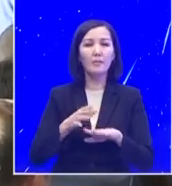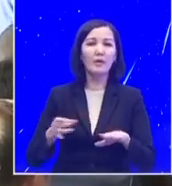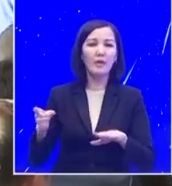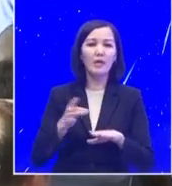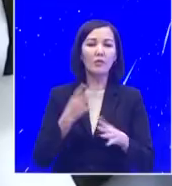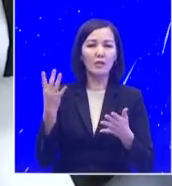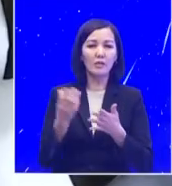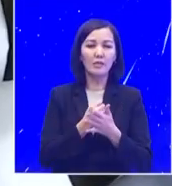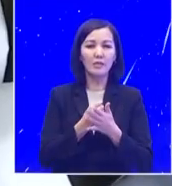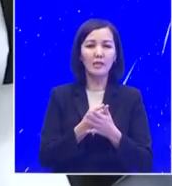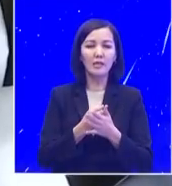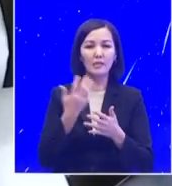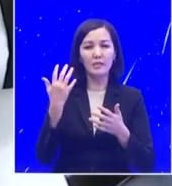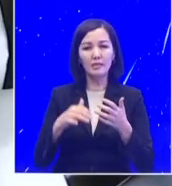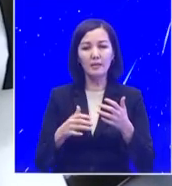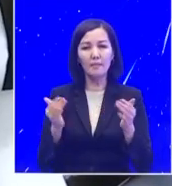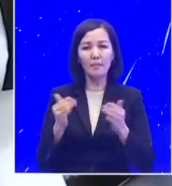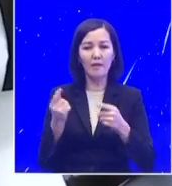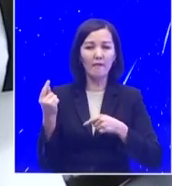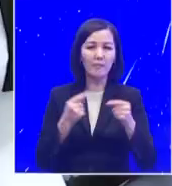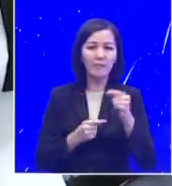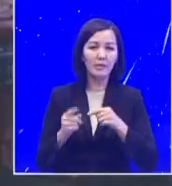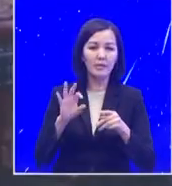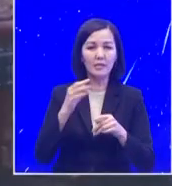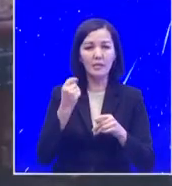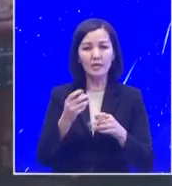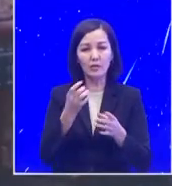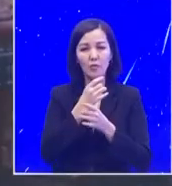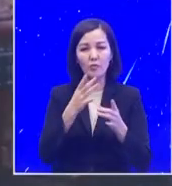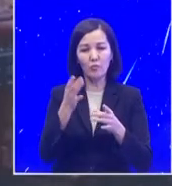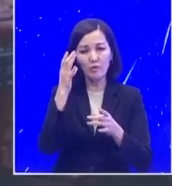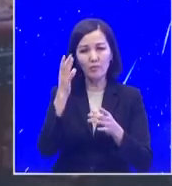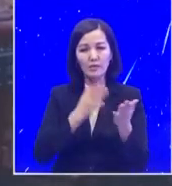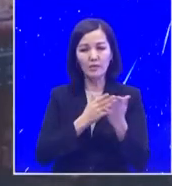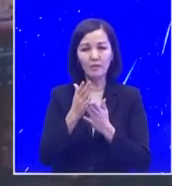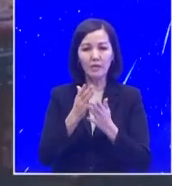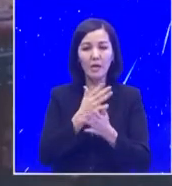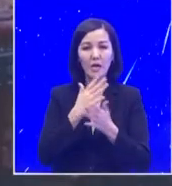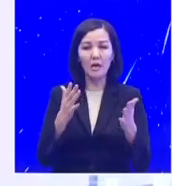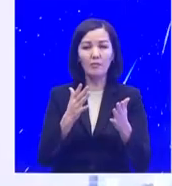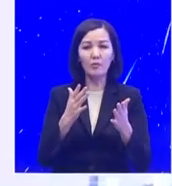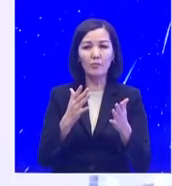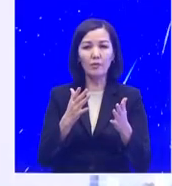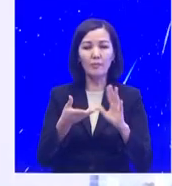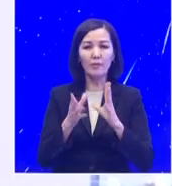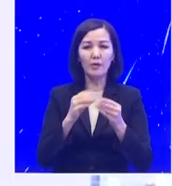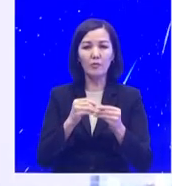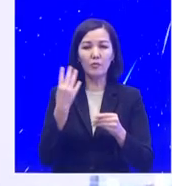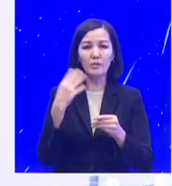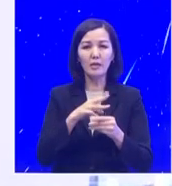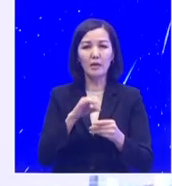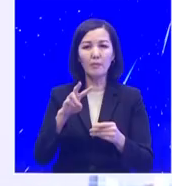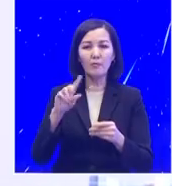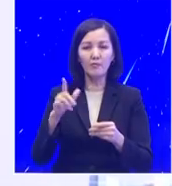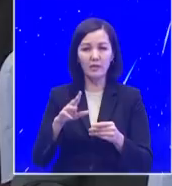достижениями в сферах малого и среднего бизнеса, социальной, культурной и образовательной сферах. Объем валовой продукции составил более 40